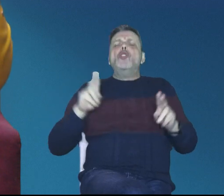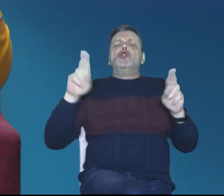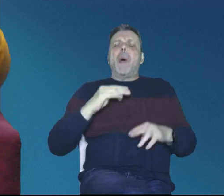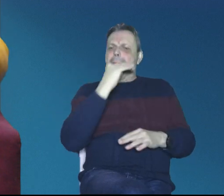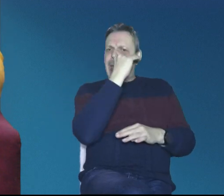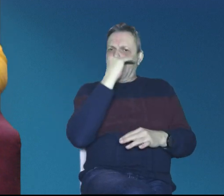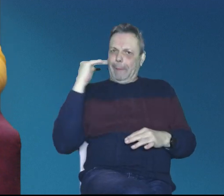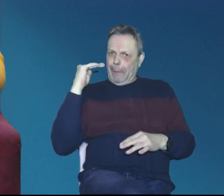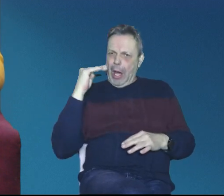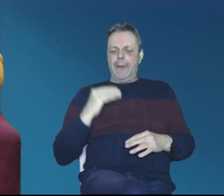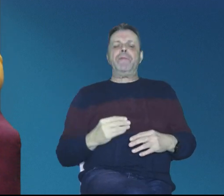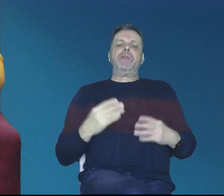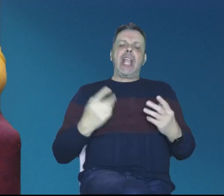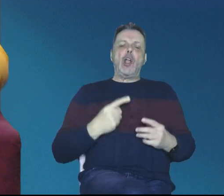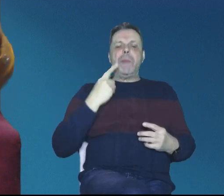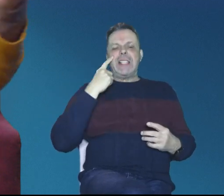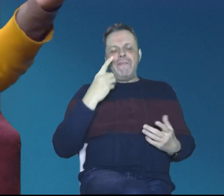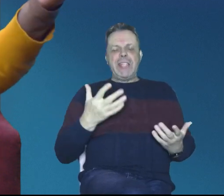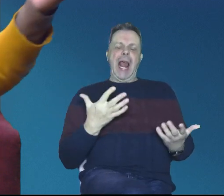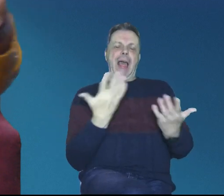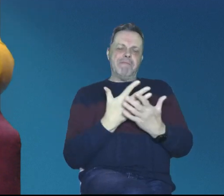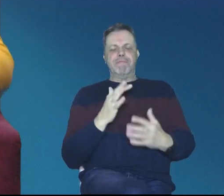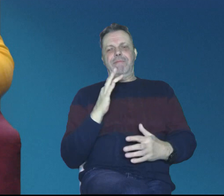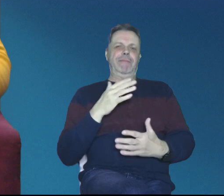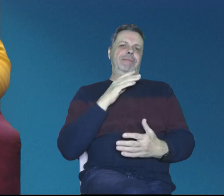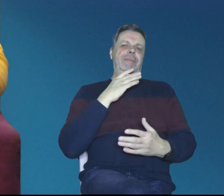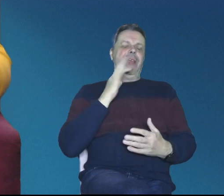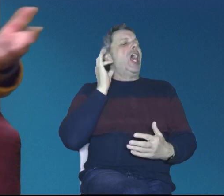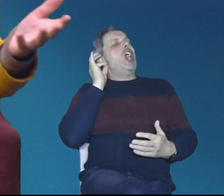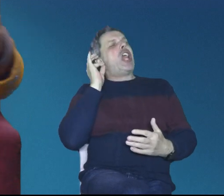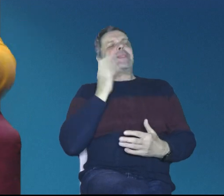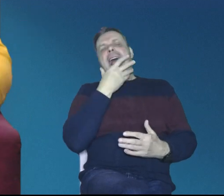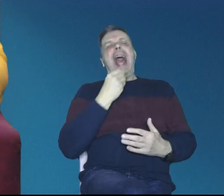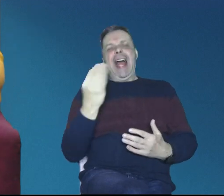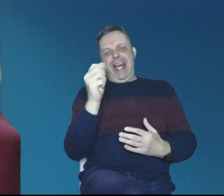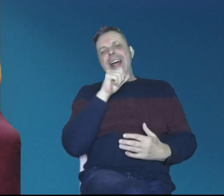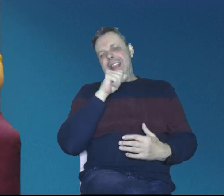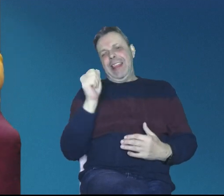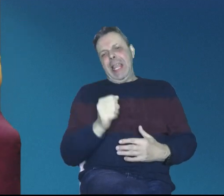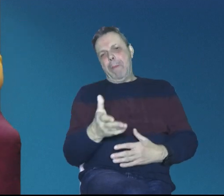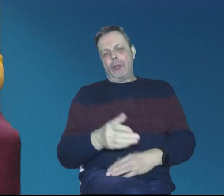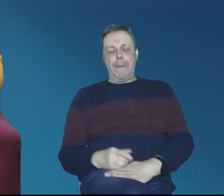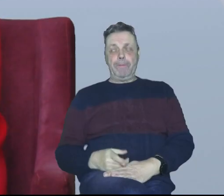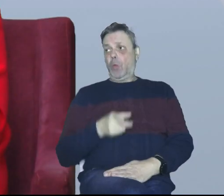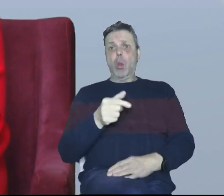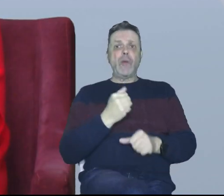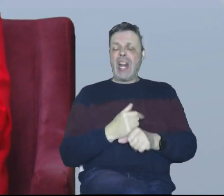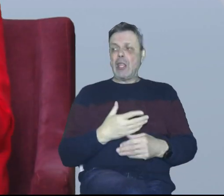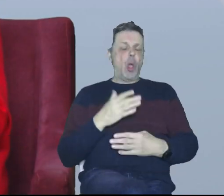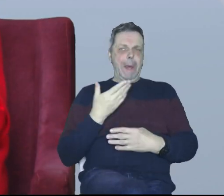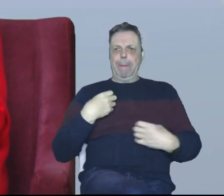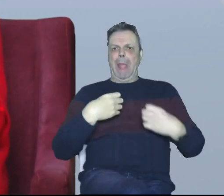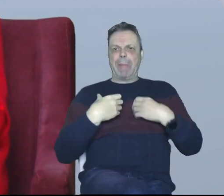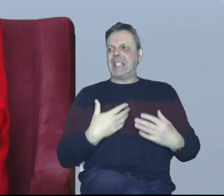što manje pokrivaju lica, da bi se valjda vidjela i nekakva ženstvenost ili ženska ljepota. Evo. Ono što vi radite je predstava